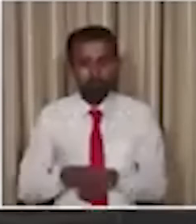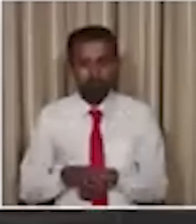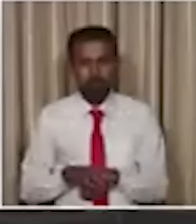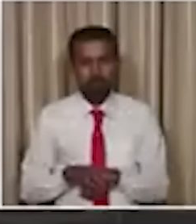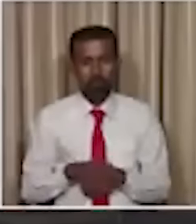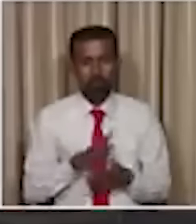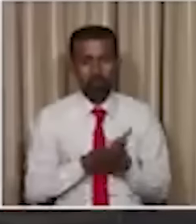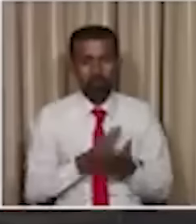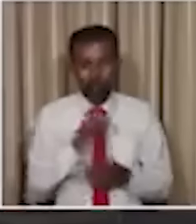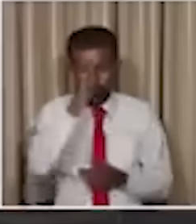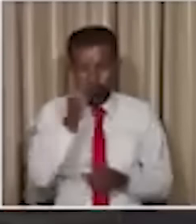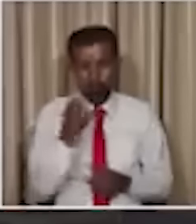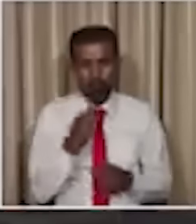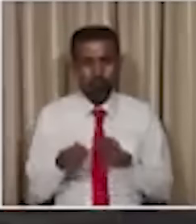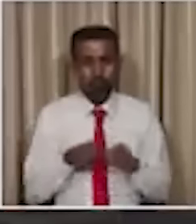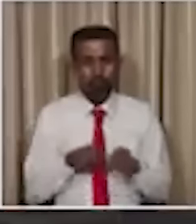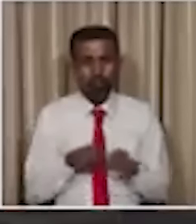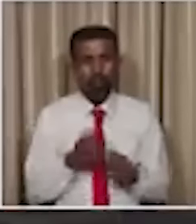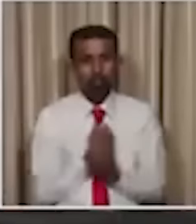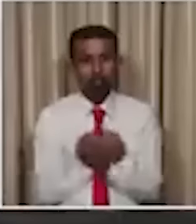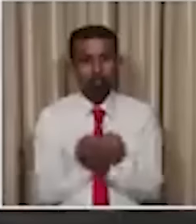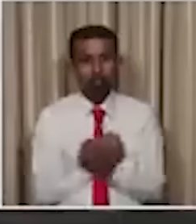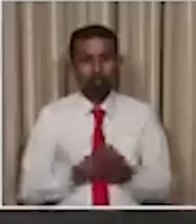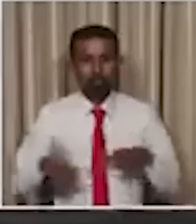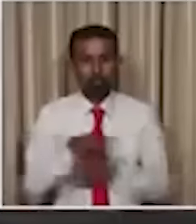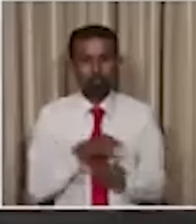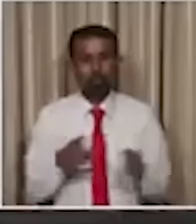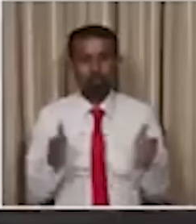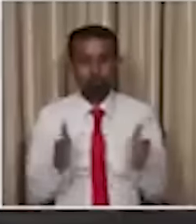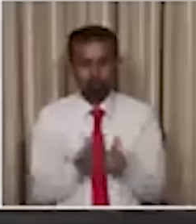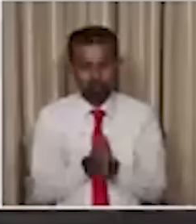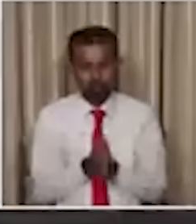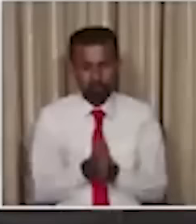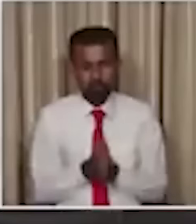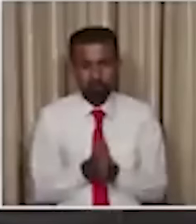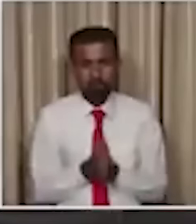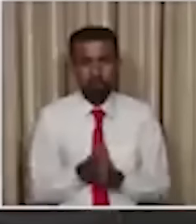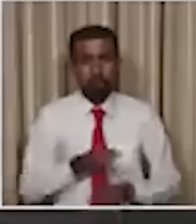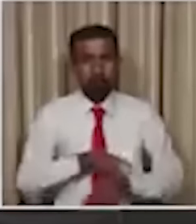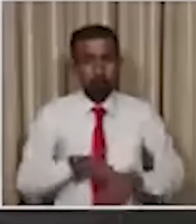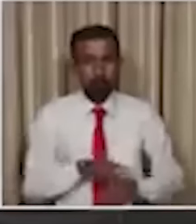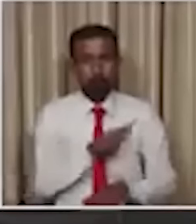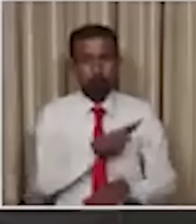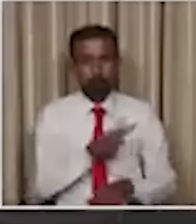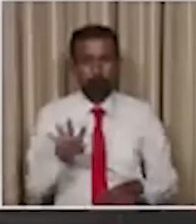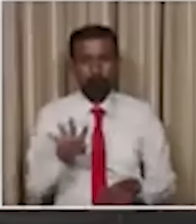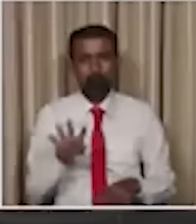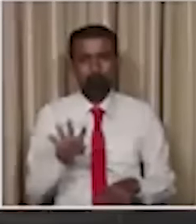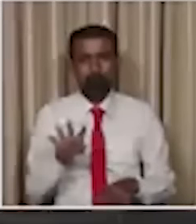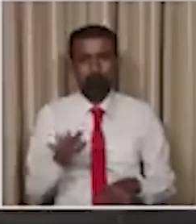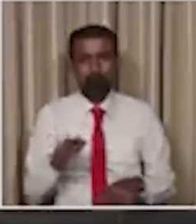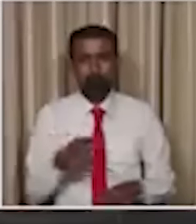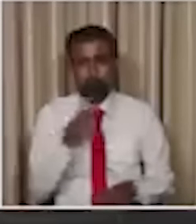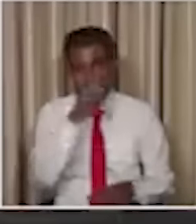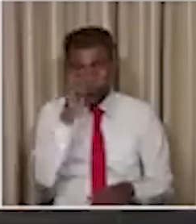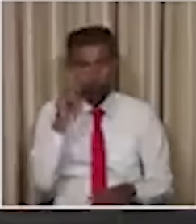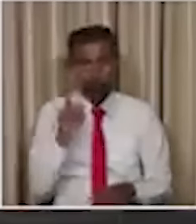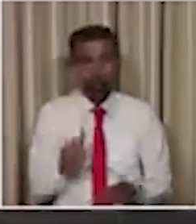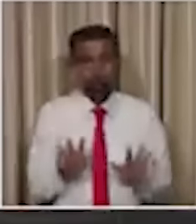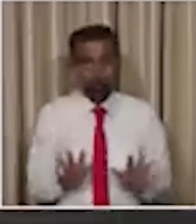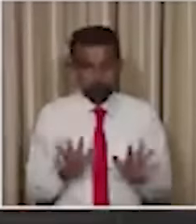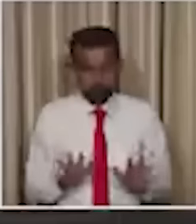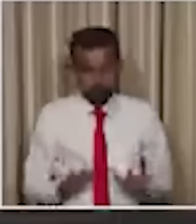නැමැතුමා කිව්වාගේ. ගෙනල්ලා පොලිසියත් එක්ක ඉඳගෙන පැය 24ම වුණත් මාසයක් වුණත් ඉඳගෙන